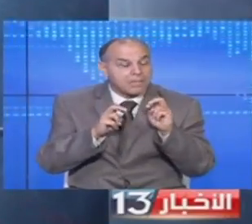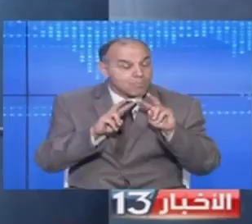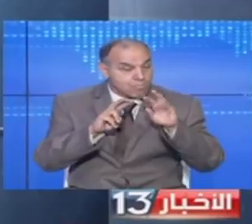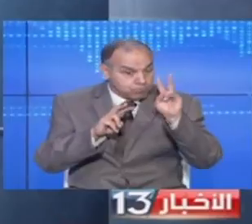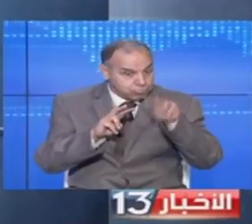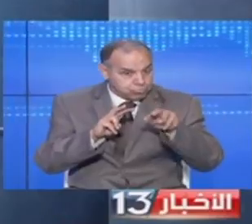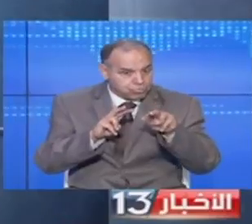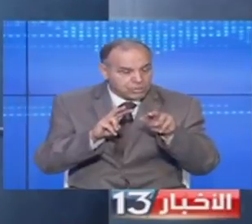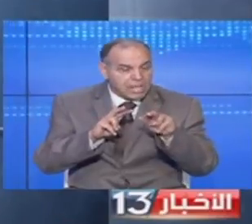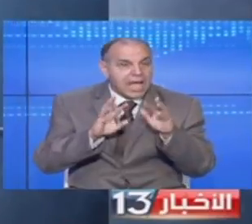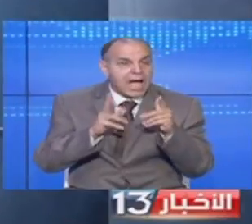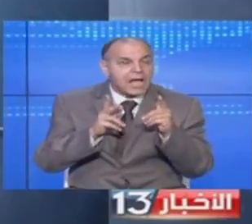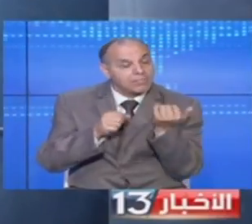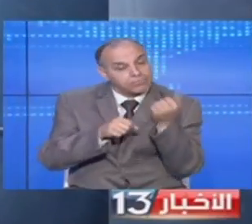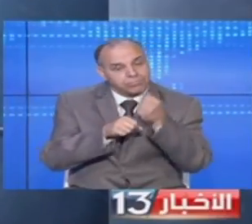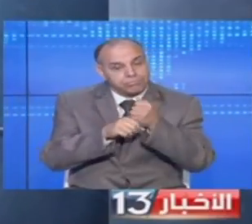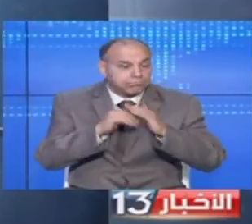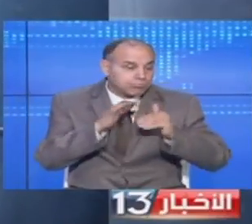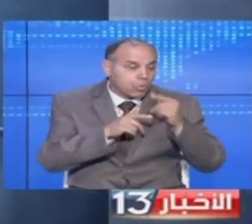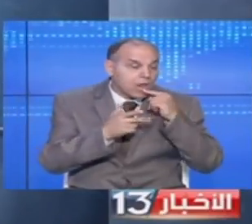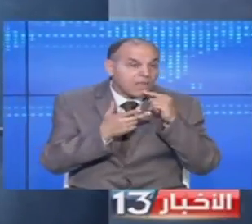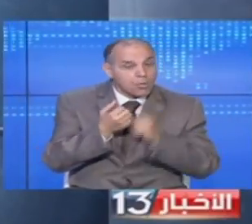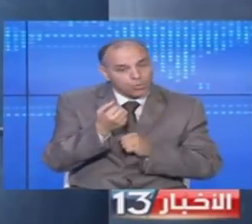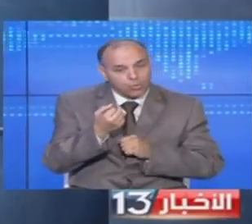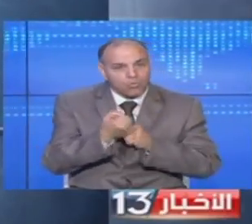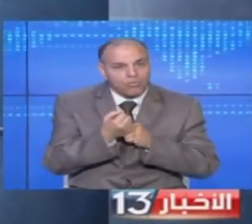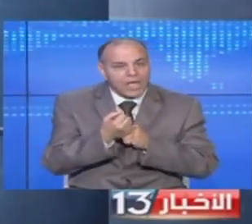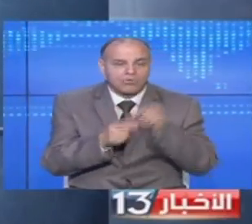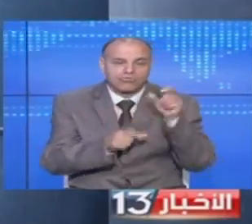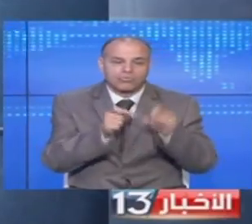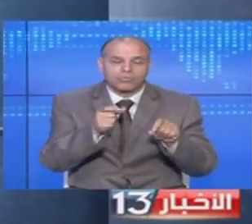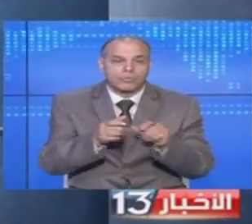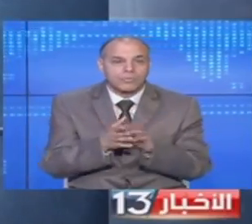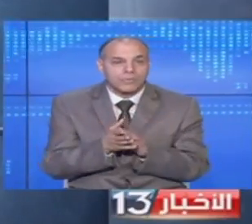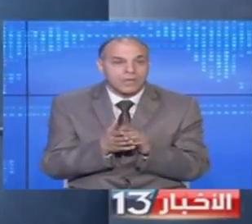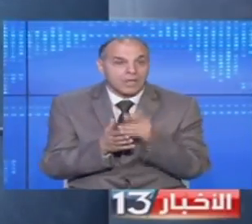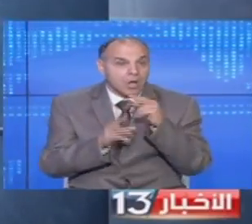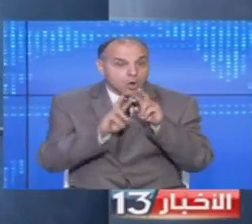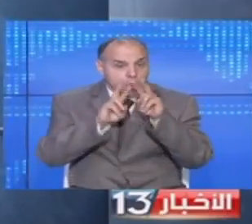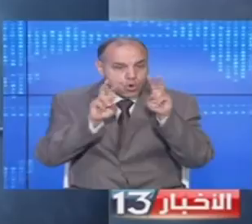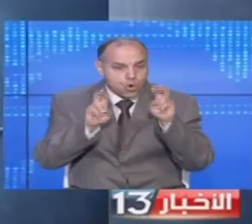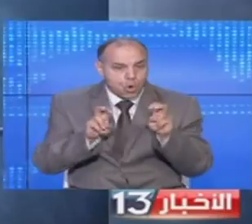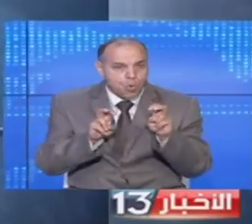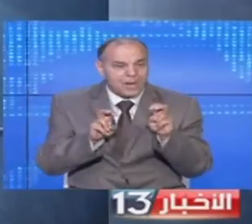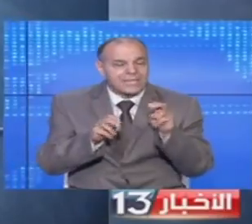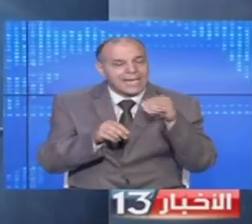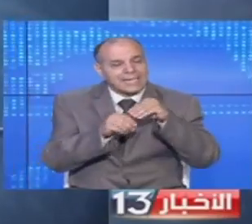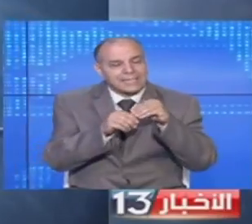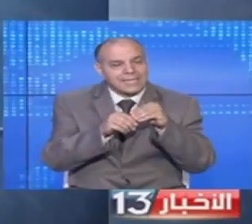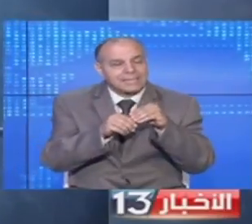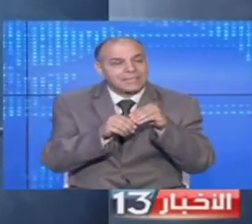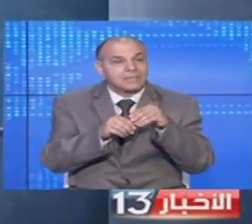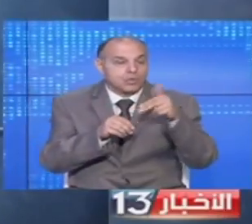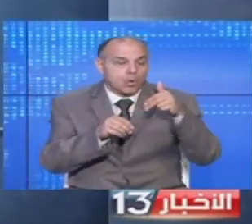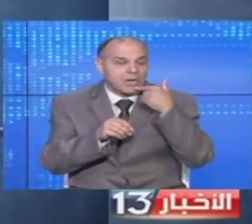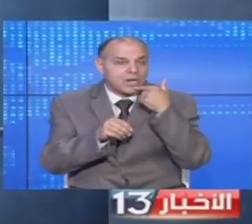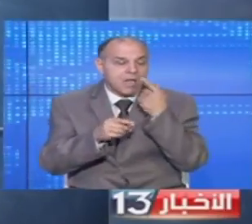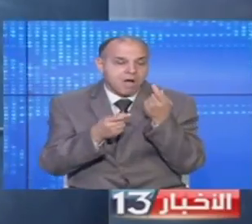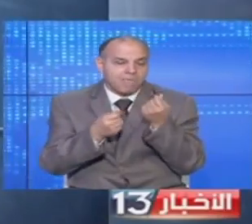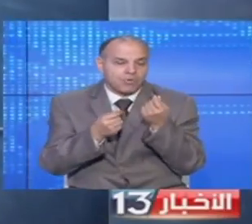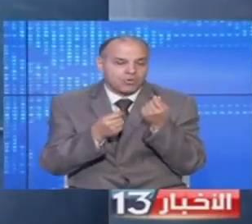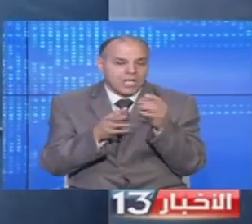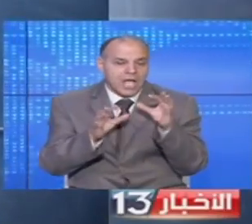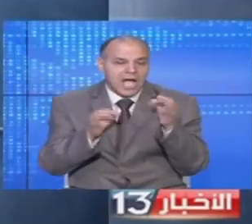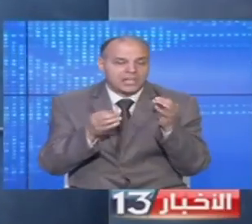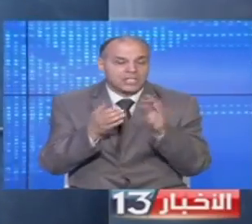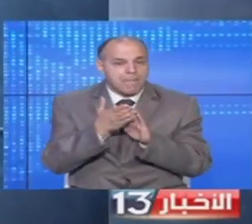ان يسفر عن ابتكارات تفيد المجتمع و جائزه نوبل للاقتصاد التي تبلغ قيمتها عشره